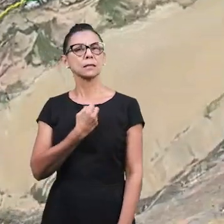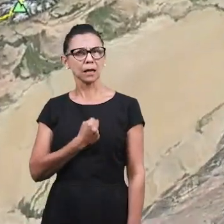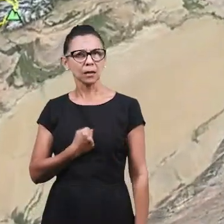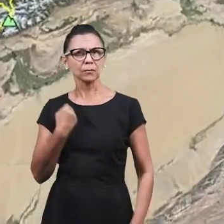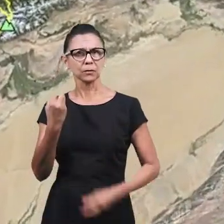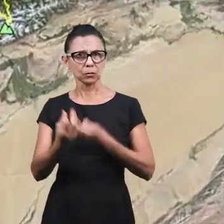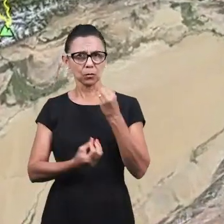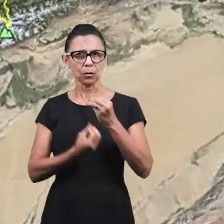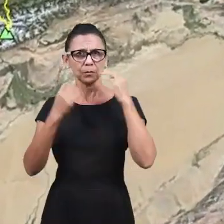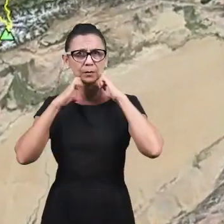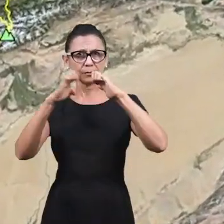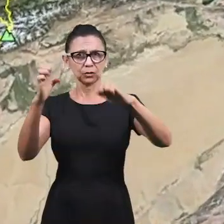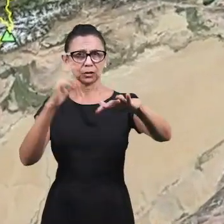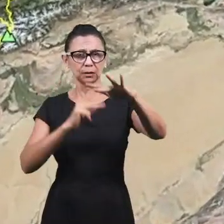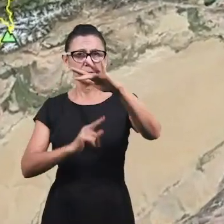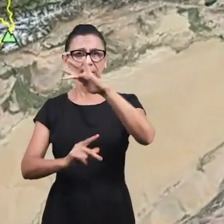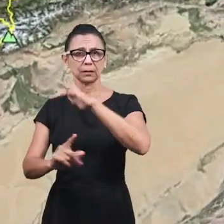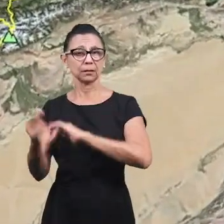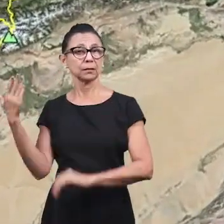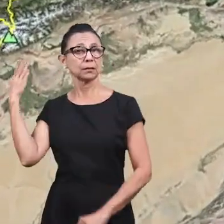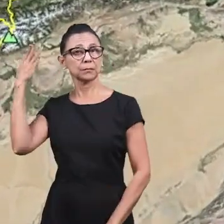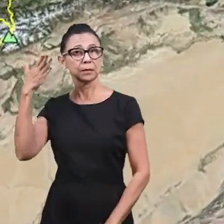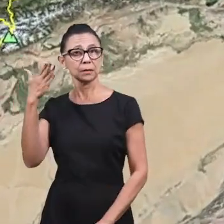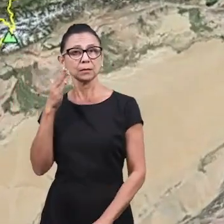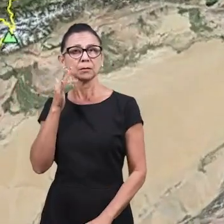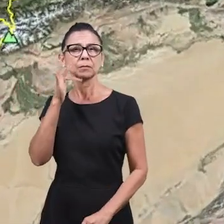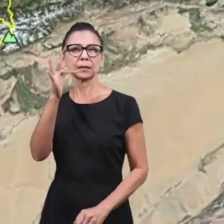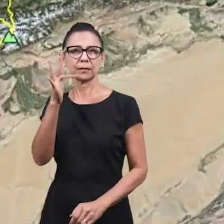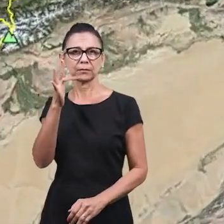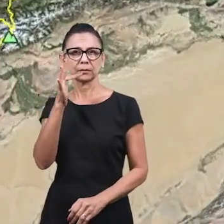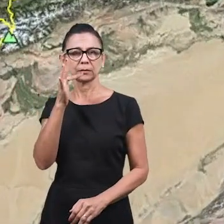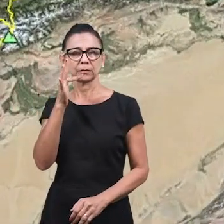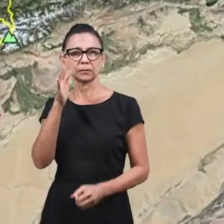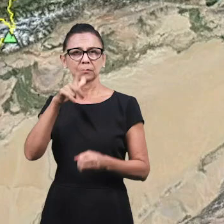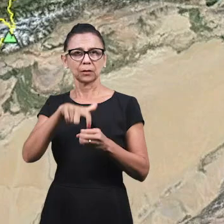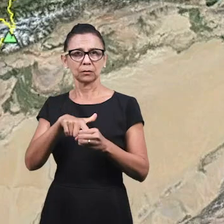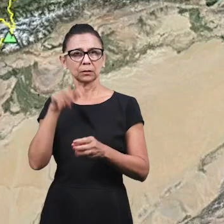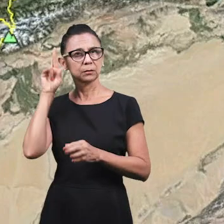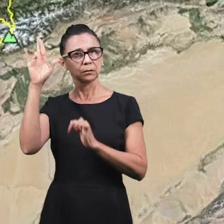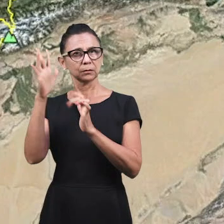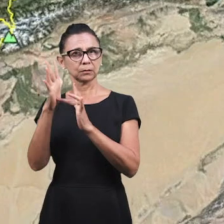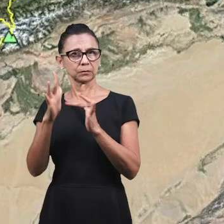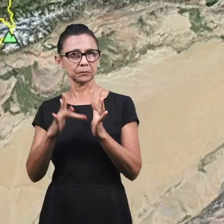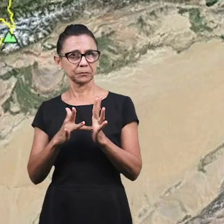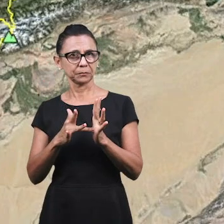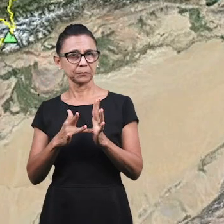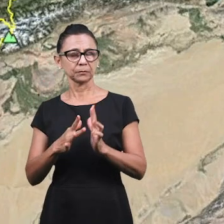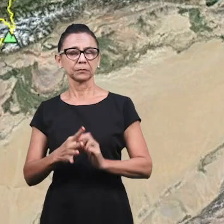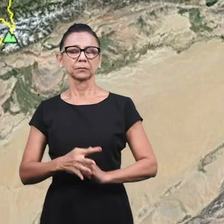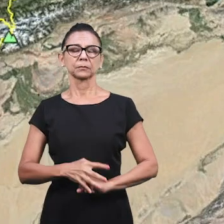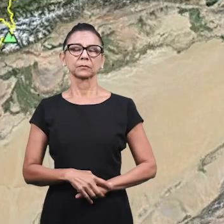par l'évangile éternel et par le message du retour imminent du Seigneur Jésus.